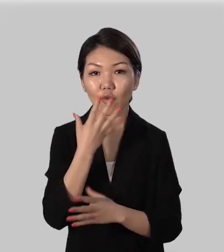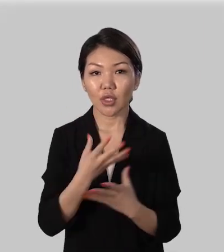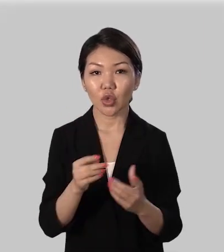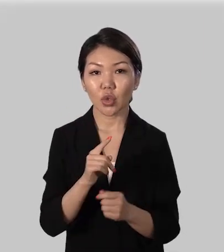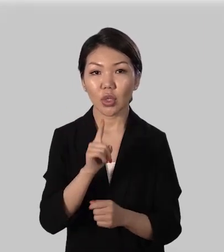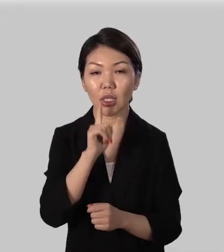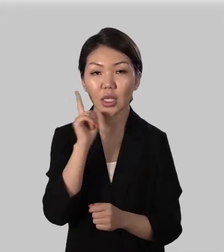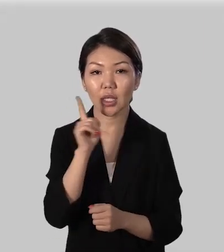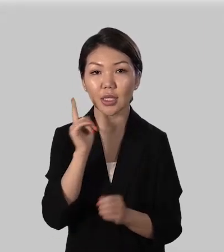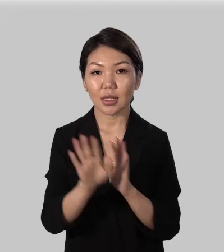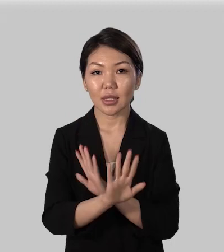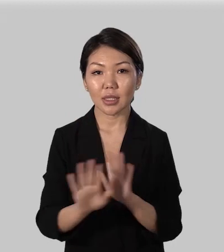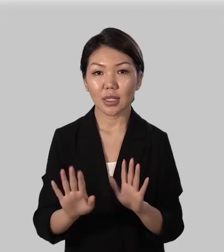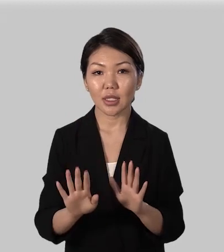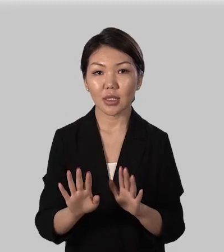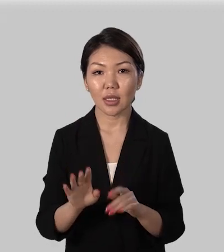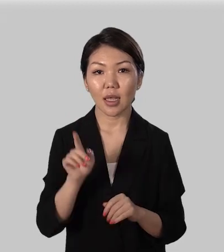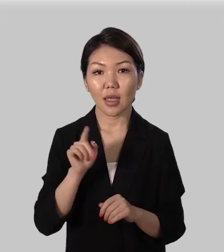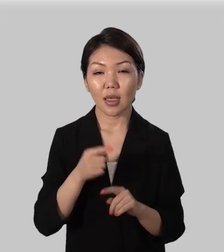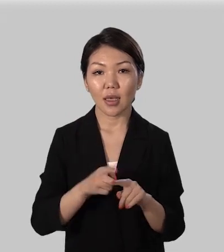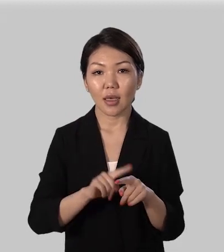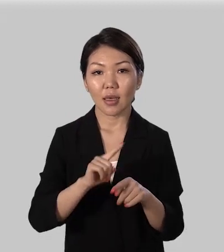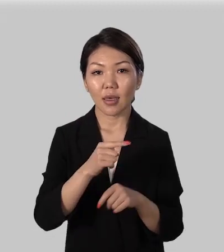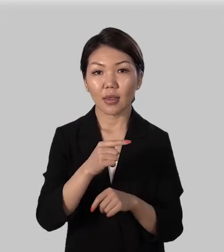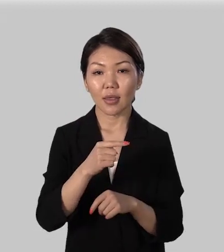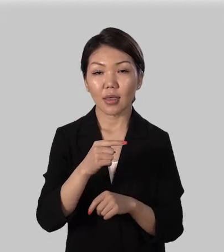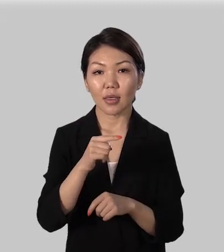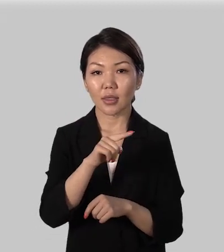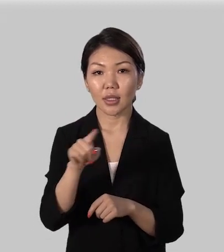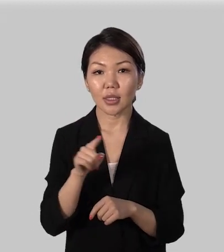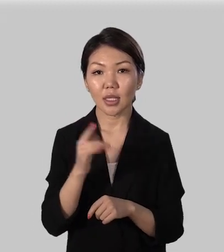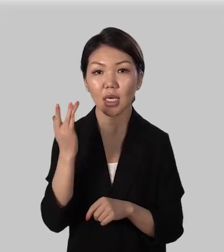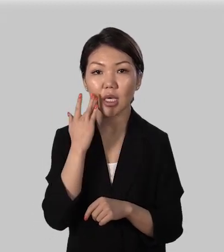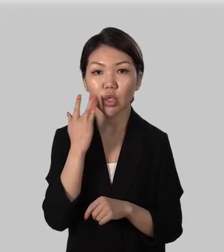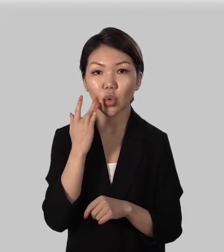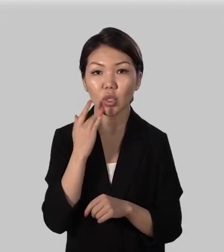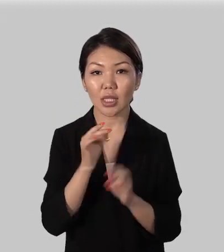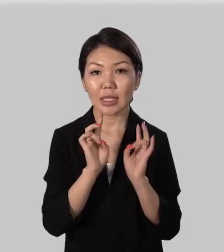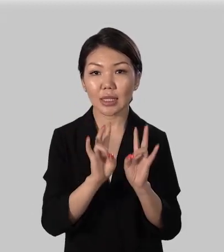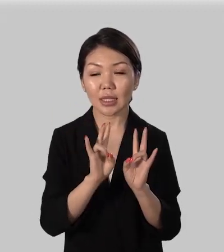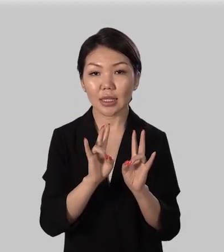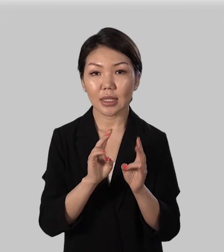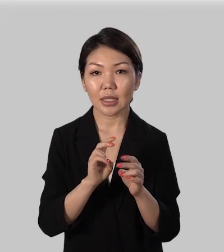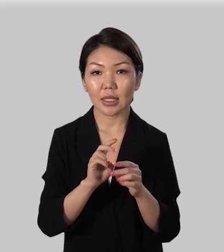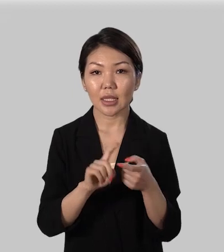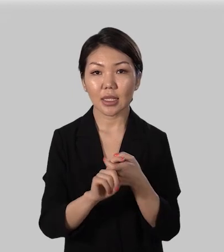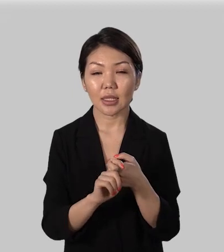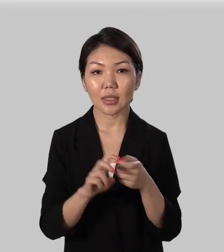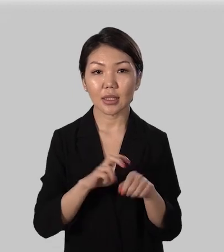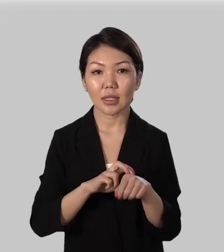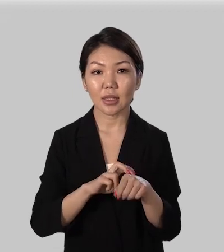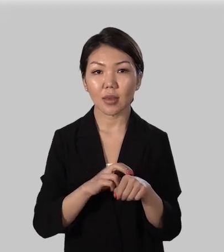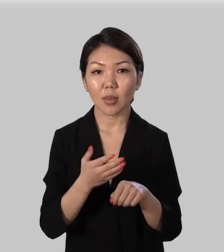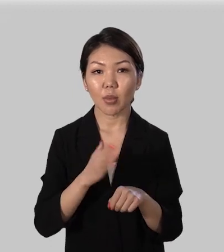страха мы потом рубим этот сушняк на дрова обо всем этом я думаю